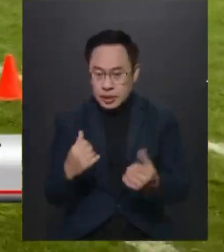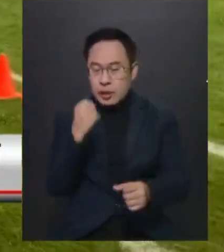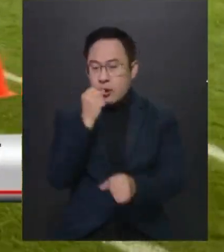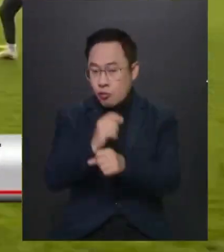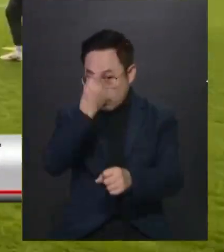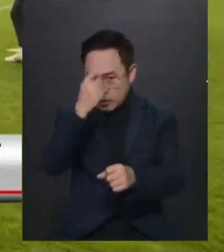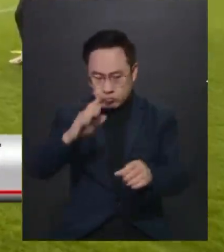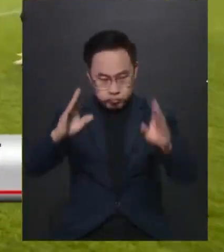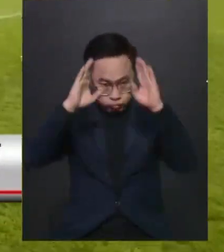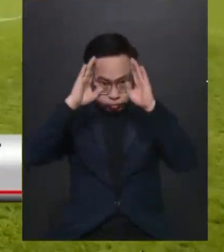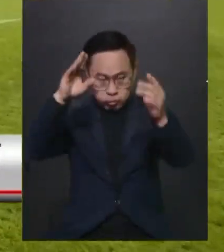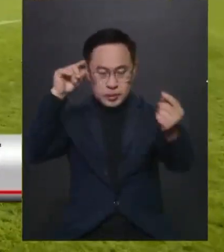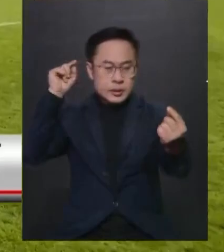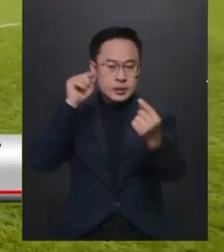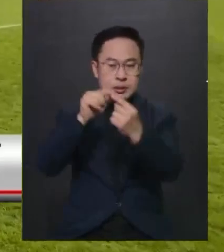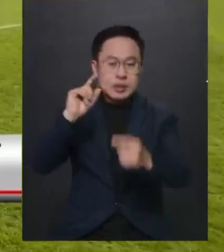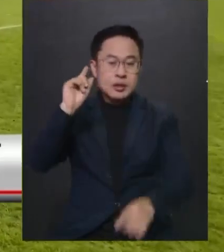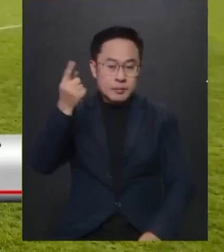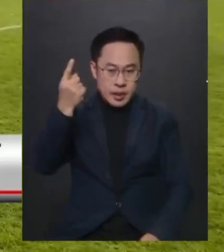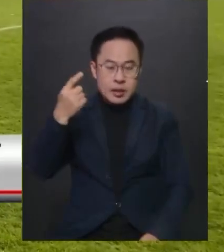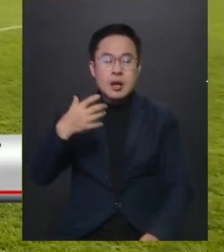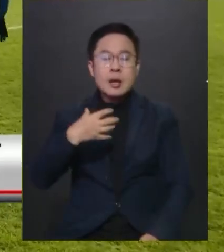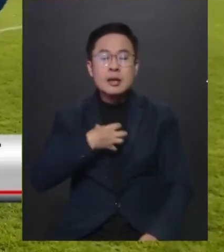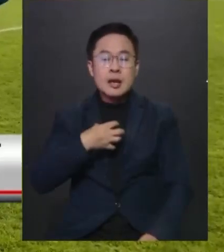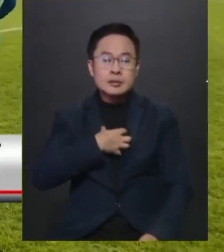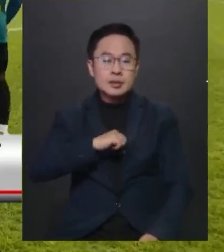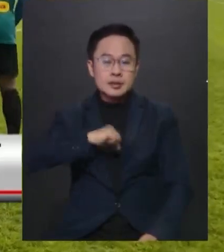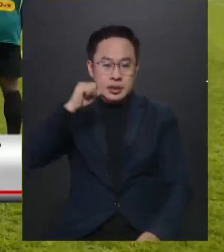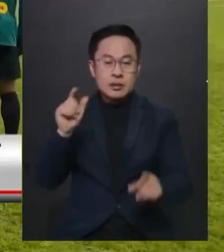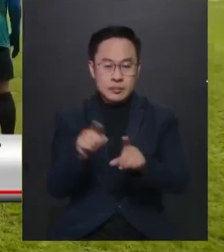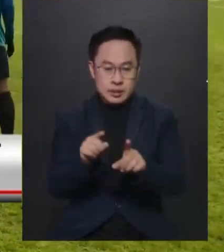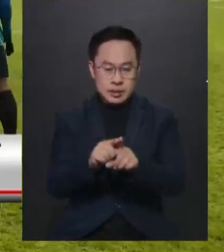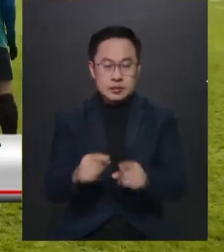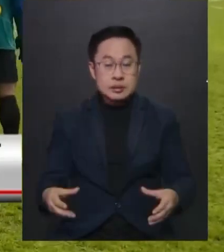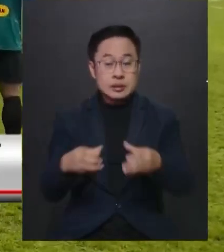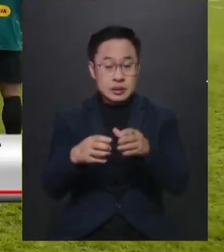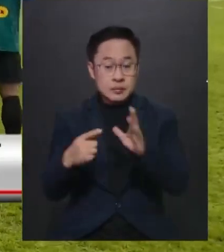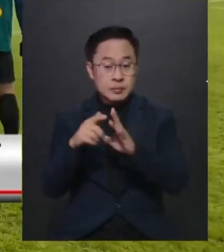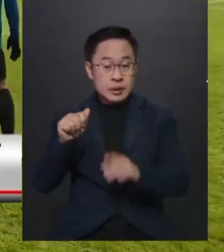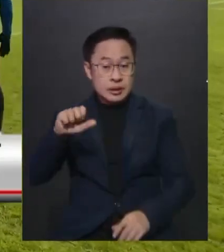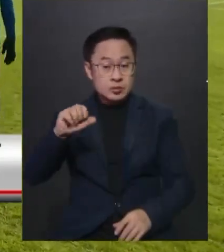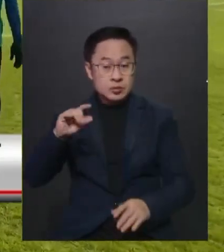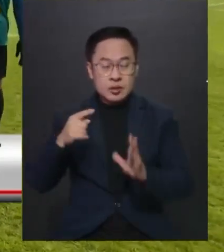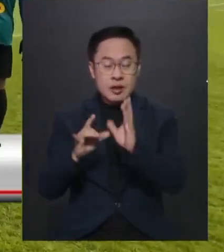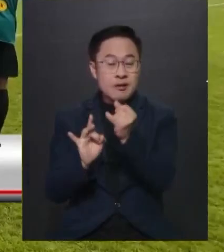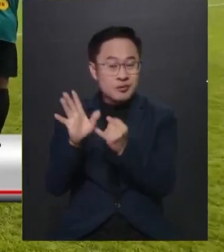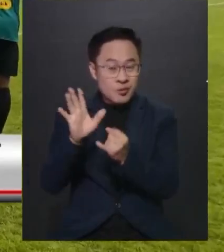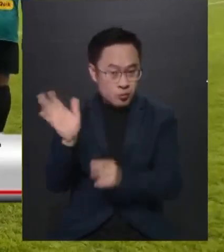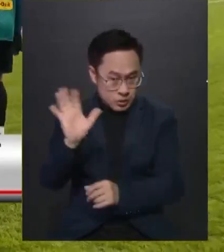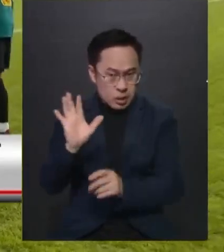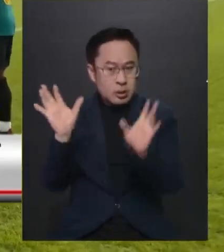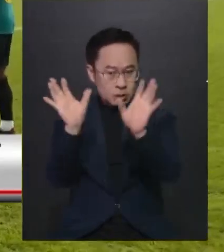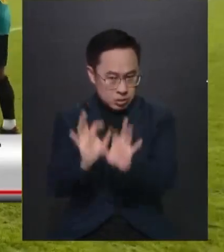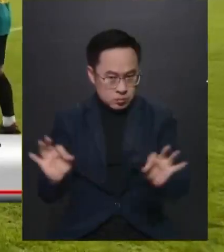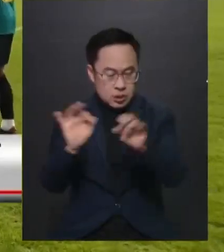ก็พร้อมจะทำหน้าที่ให้ดีสุดเพื่อเป้าหมายอยากจะคว้าชัยชนะให้ได้นะครับส่วนการแถลงข่าวก่อนเกมเมื่อวานนี้ครับทีมชาติไทยก็ส่ง